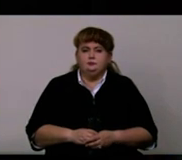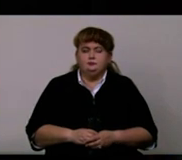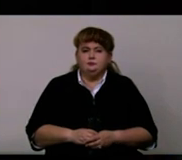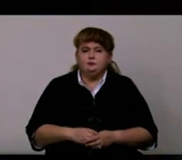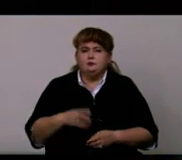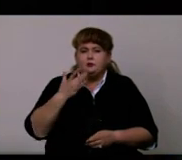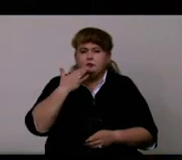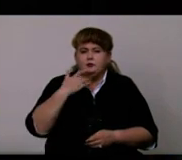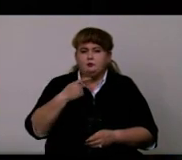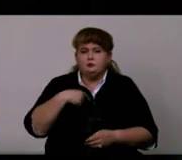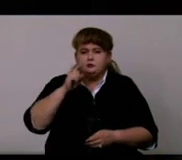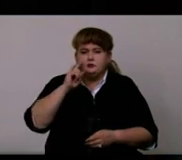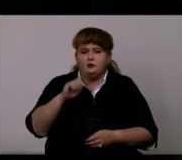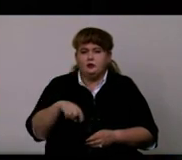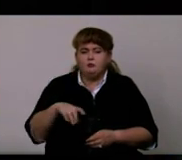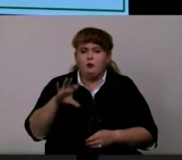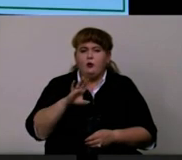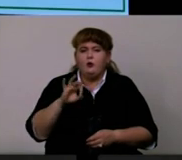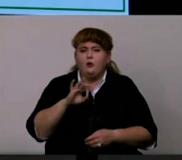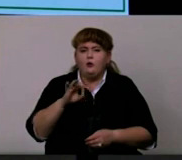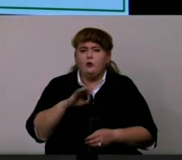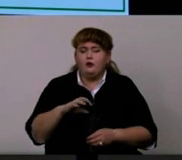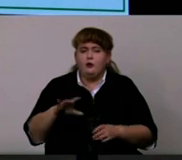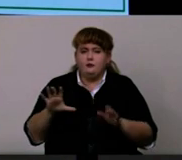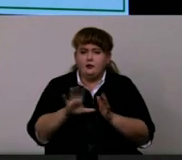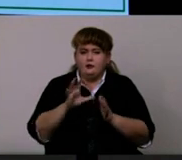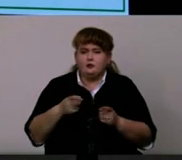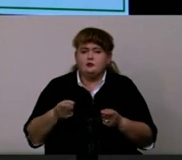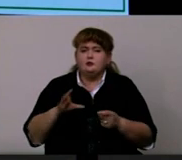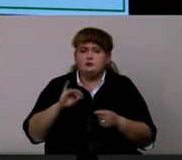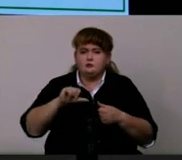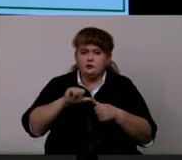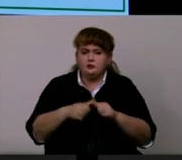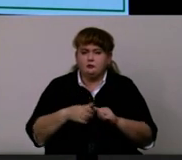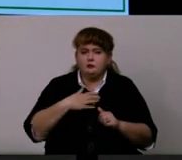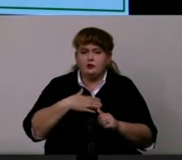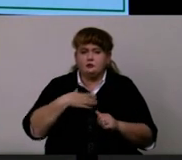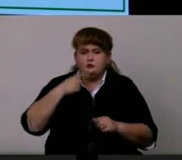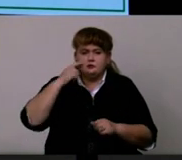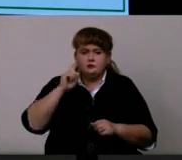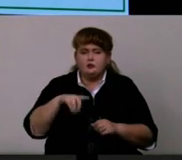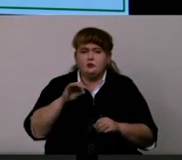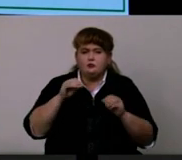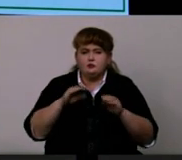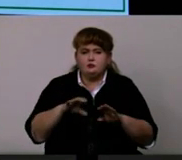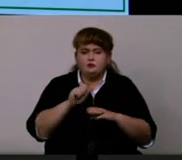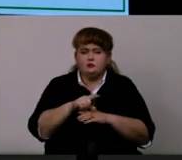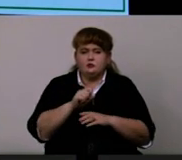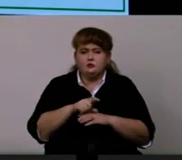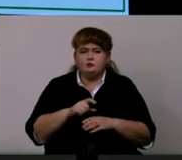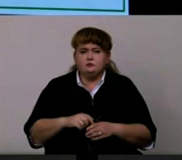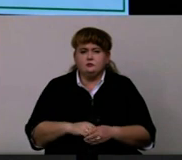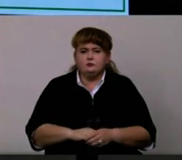Теперь, когда мы с вами знаем о кинетической энергии, давайте закрепим наши полученные знания, решив задачи.